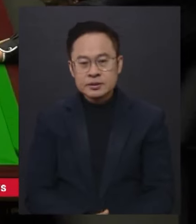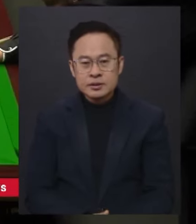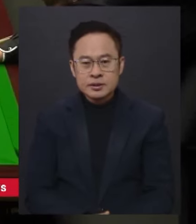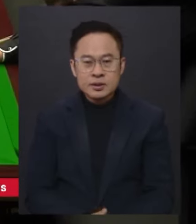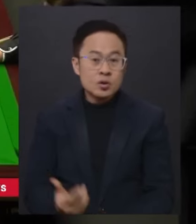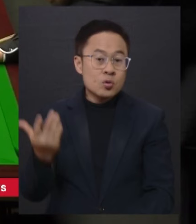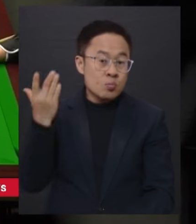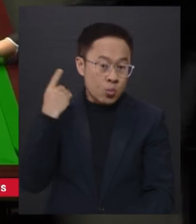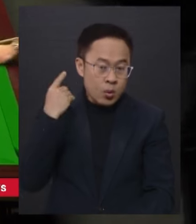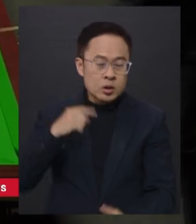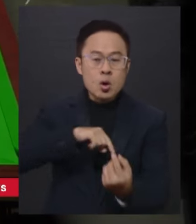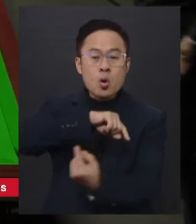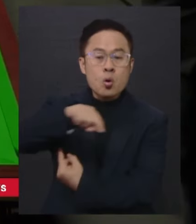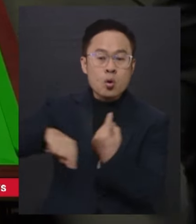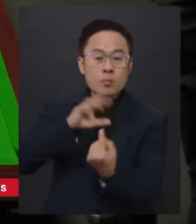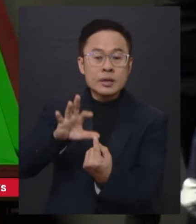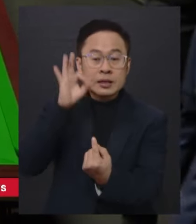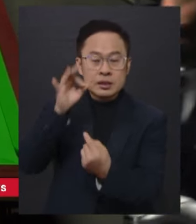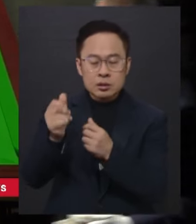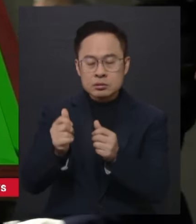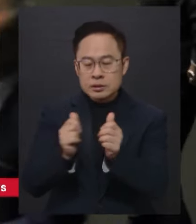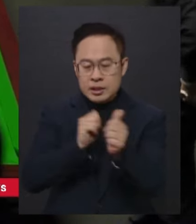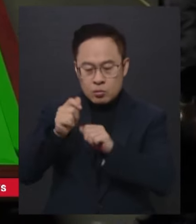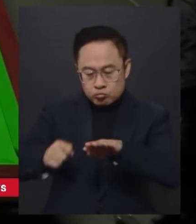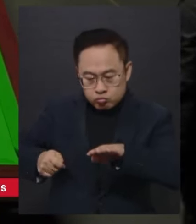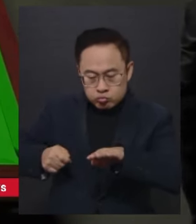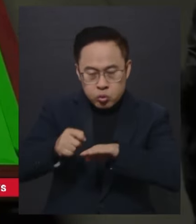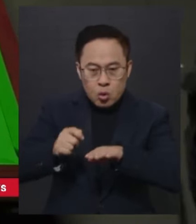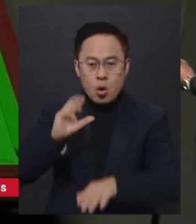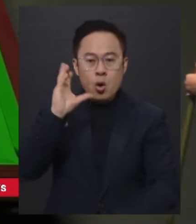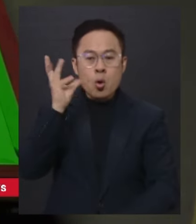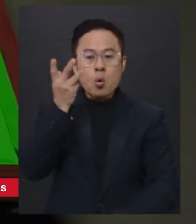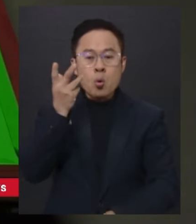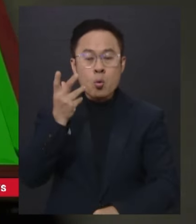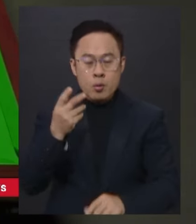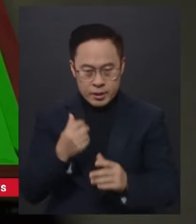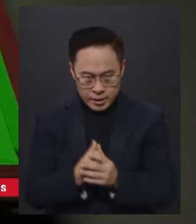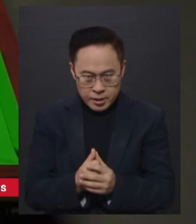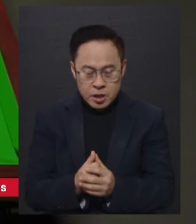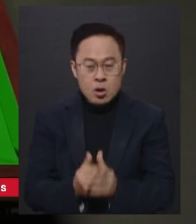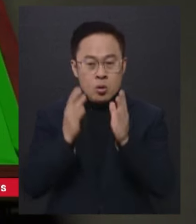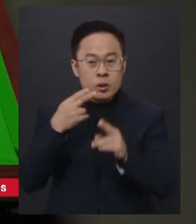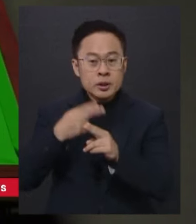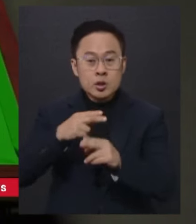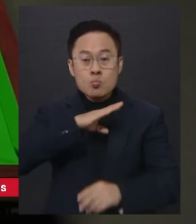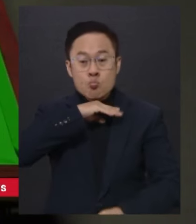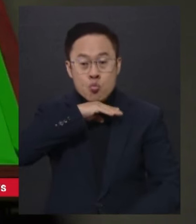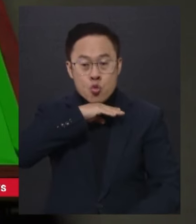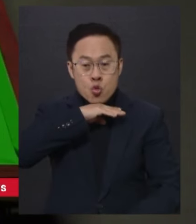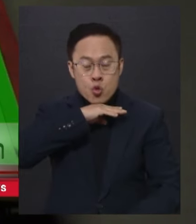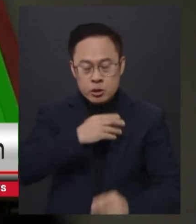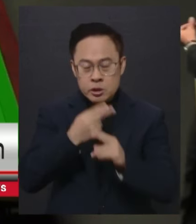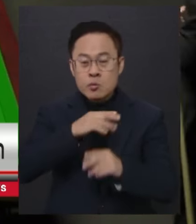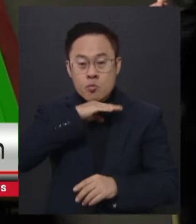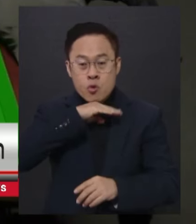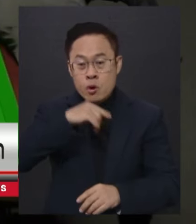การแข่งขันในรอบคัดเลือกครับศึกสนุกเกอร์ชิงแชมป์โลกครับ2024ที่ประเทศอังกฤษครับหมูปากน้ำหรือว่านพพลแสงคำนะครับนักสนุกเกอร์แถวหน้าของเมือง